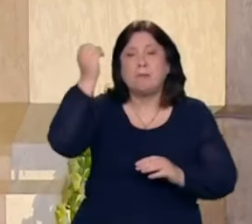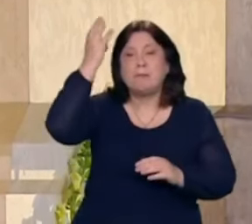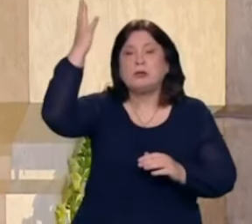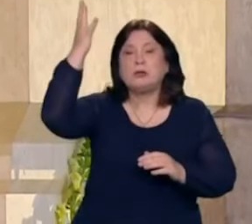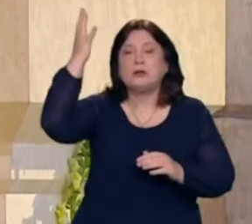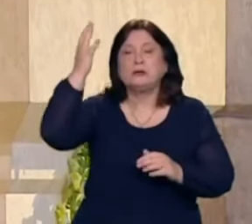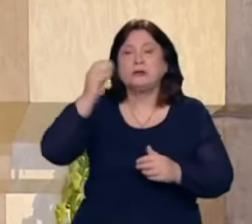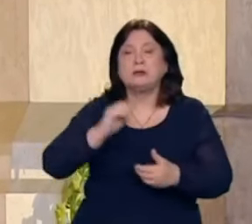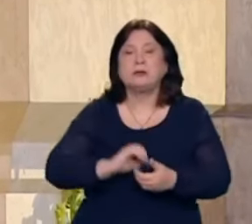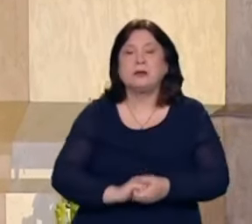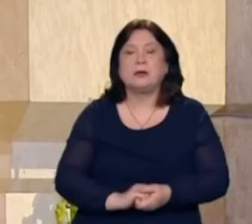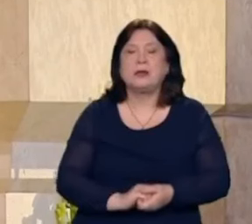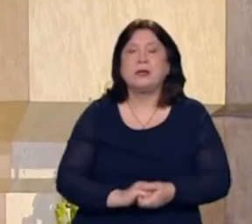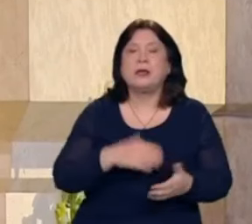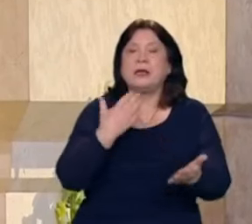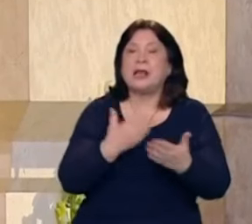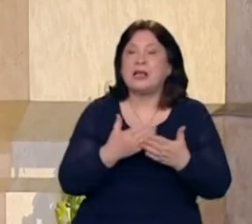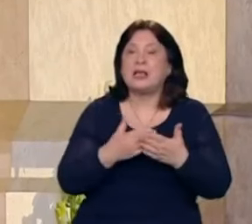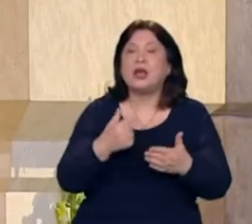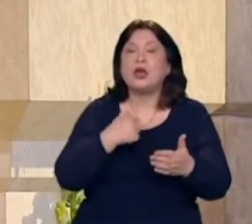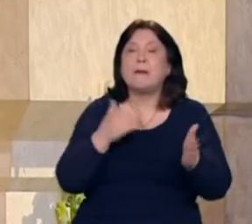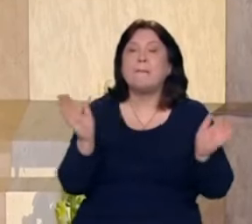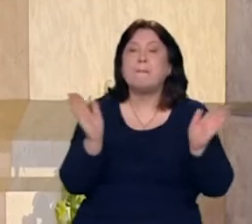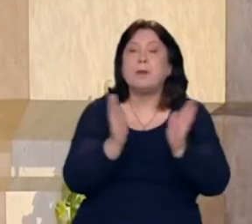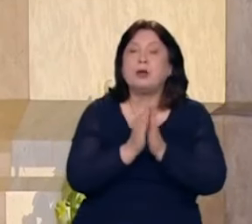bijący dlatego się